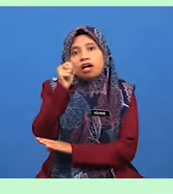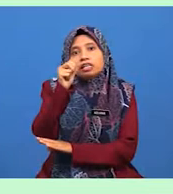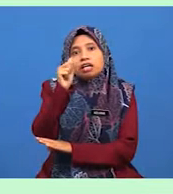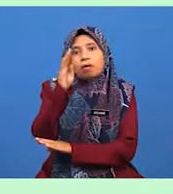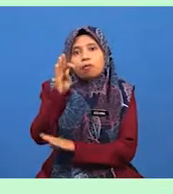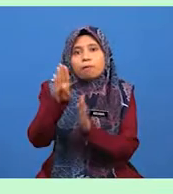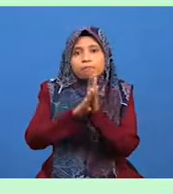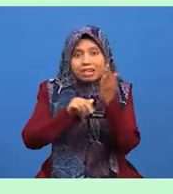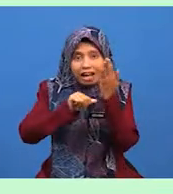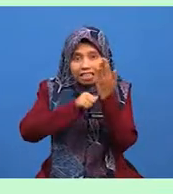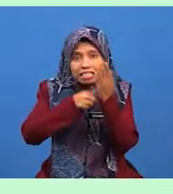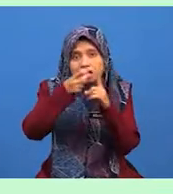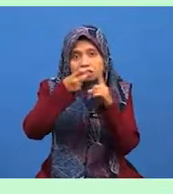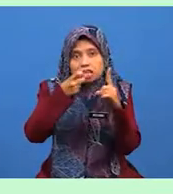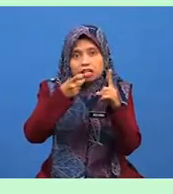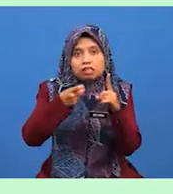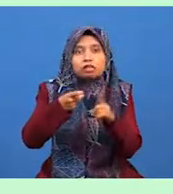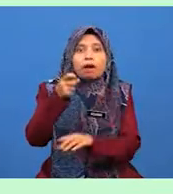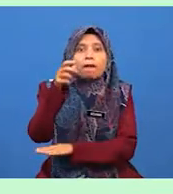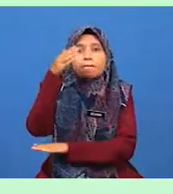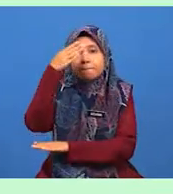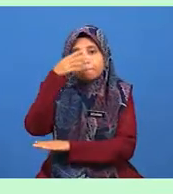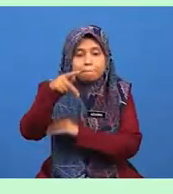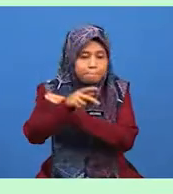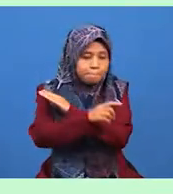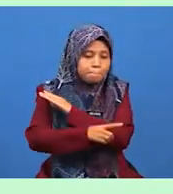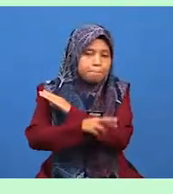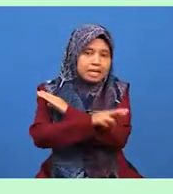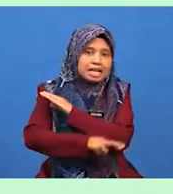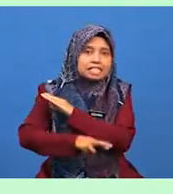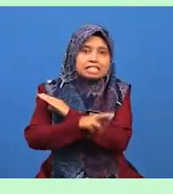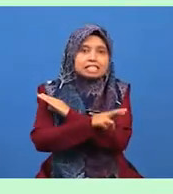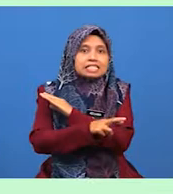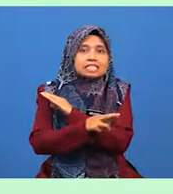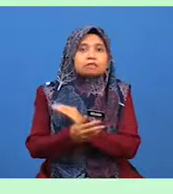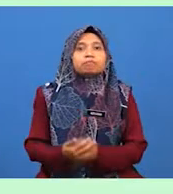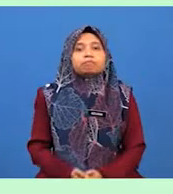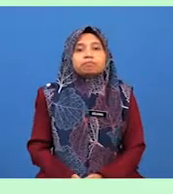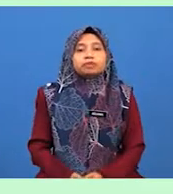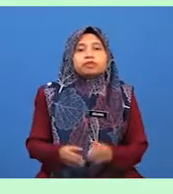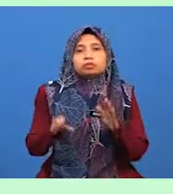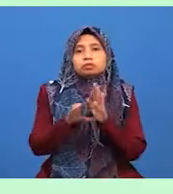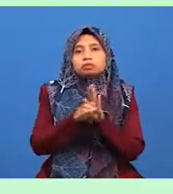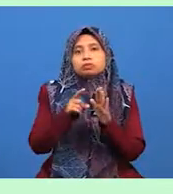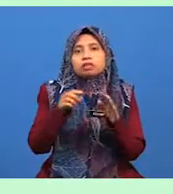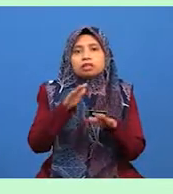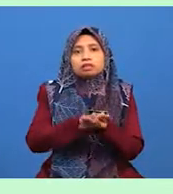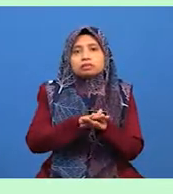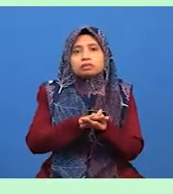Perlis. Kata sendinama dari dalam ayat di atas menunjukkan